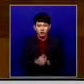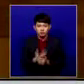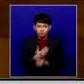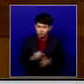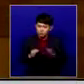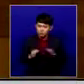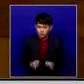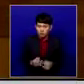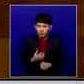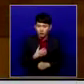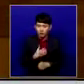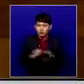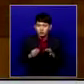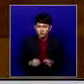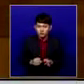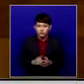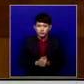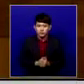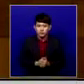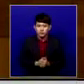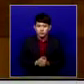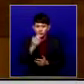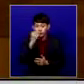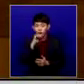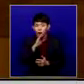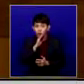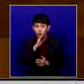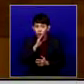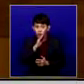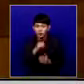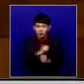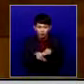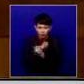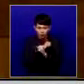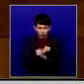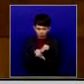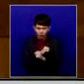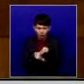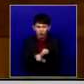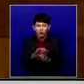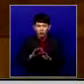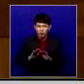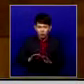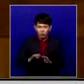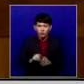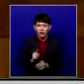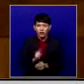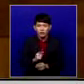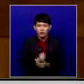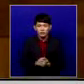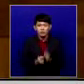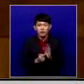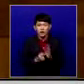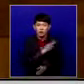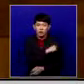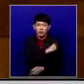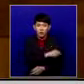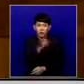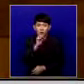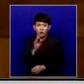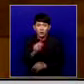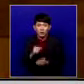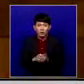จแล้วเพราะถ้าจะคุมให้อยู่ก็หมายความว่าตามหลักการแพทย์ก็คือว่าทุกคนต้องเป็น